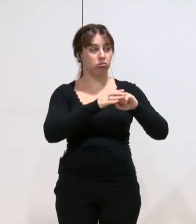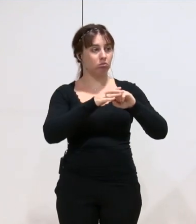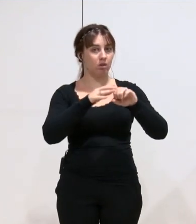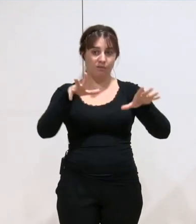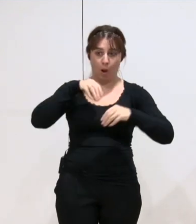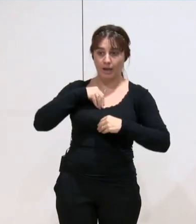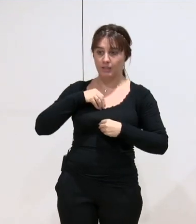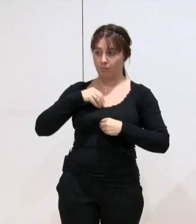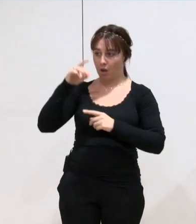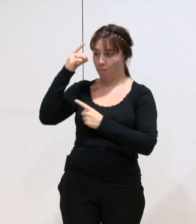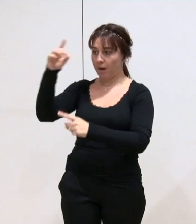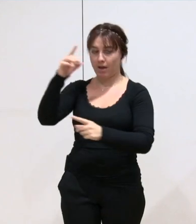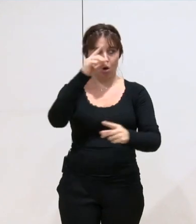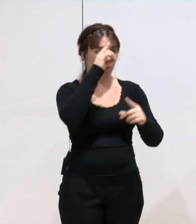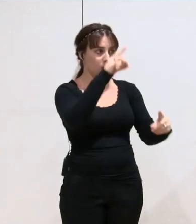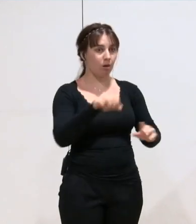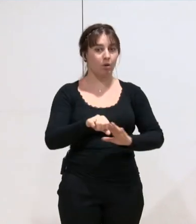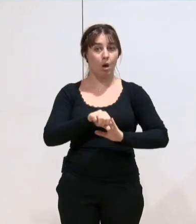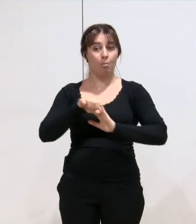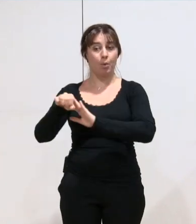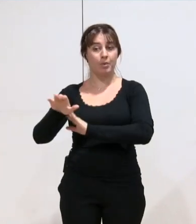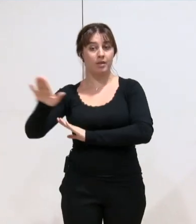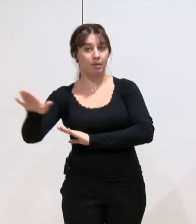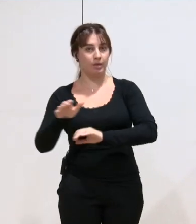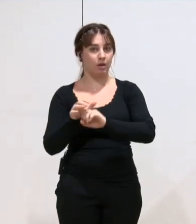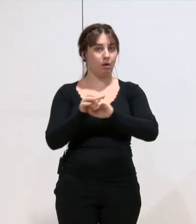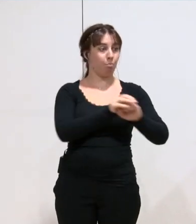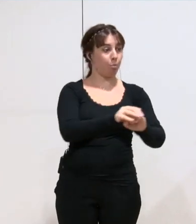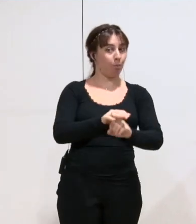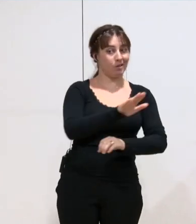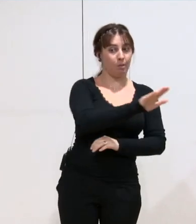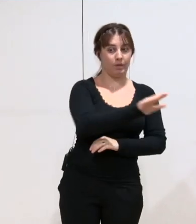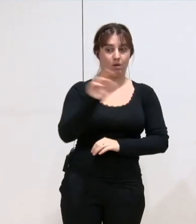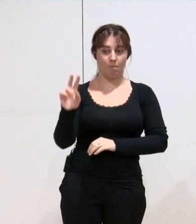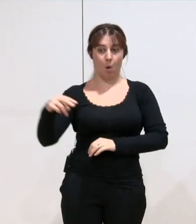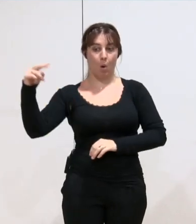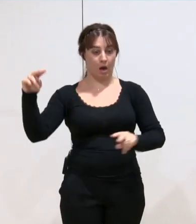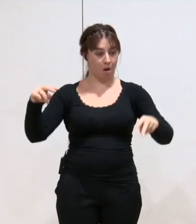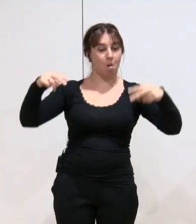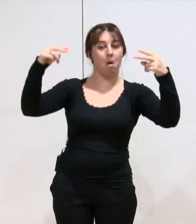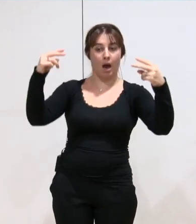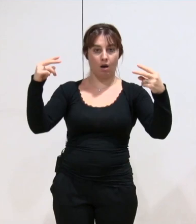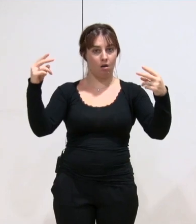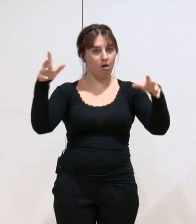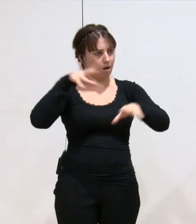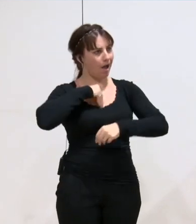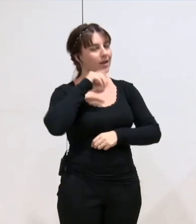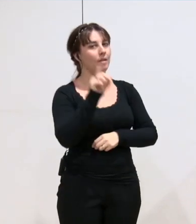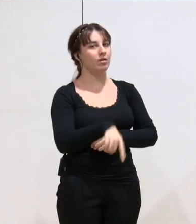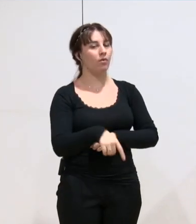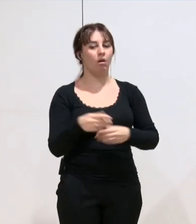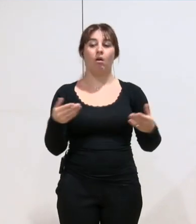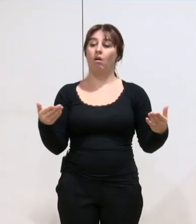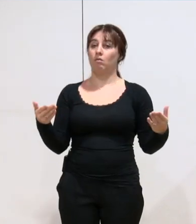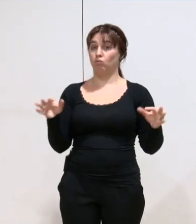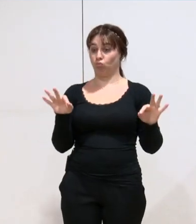des priorités et leur propre regard sur ce qui fait l'actualité de la ville. Et c'est vrai que ce soir, lorsque